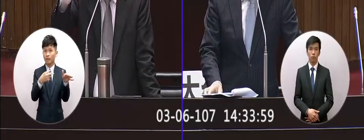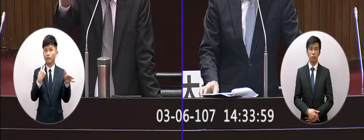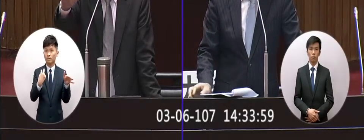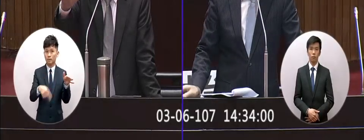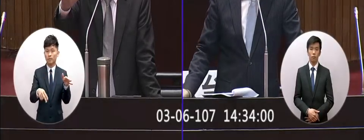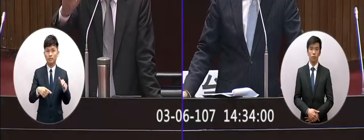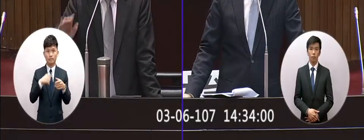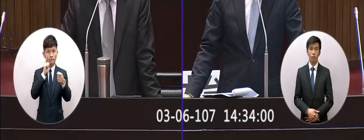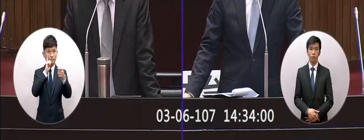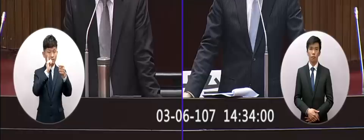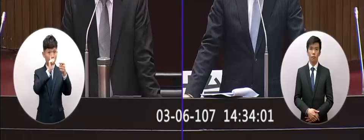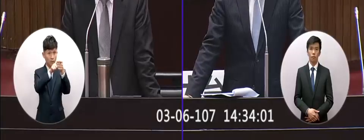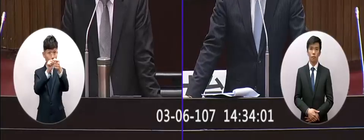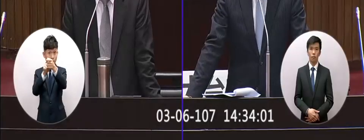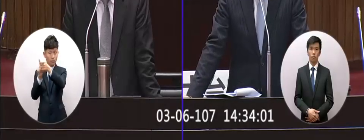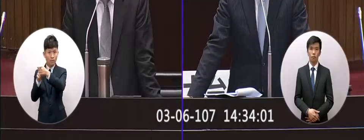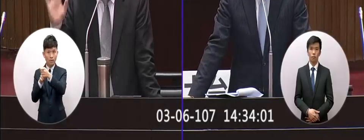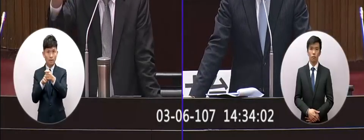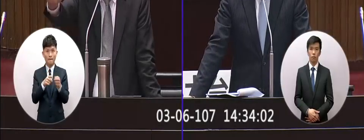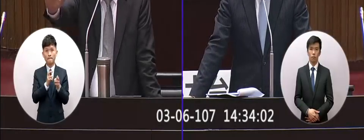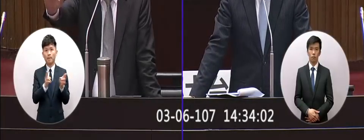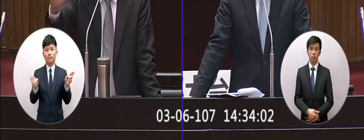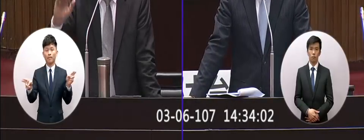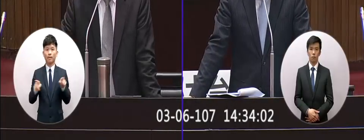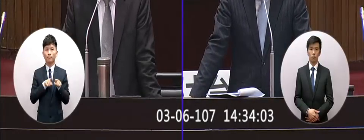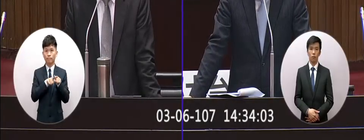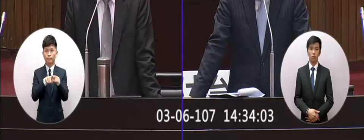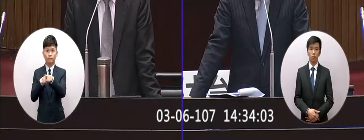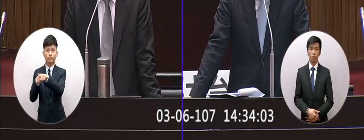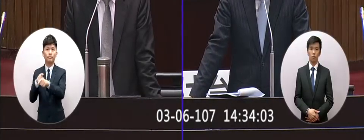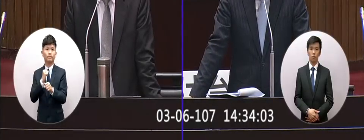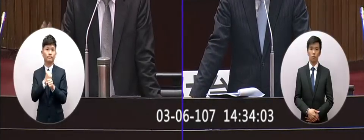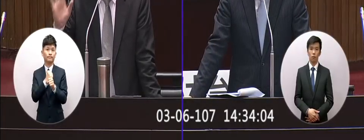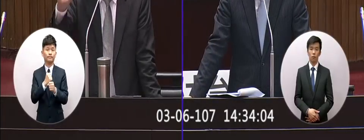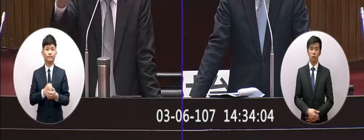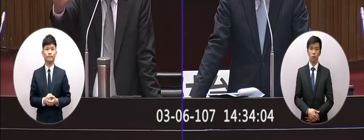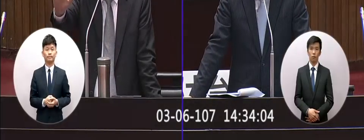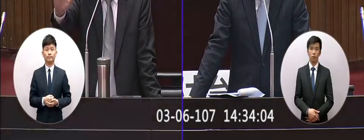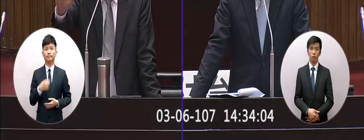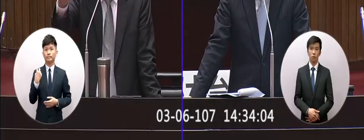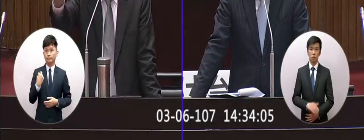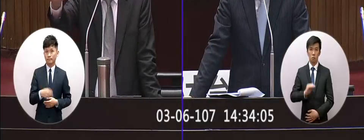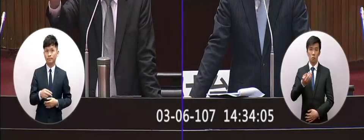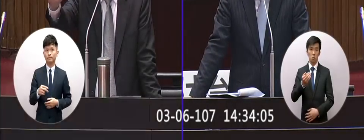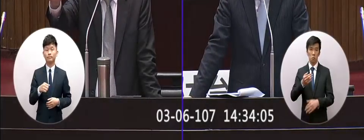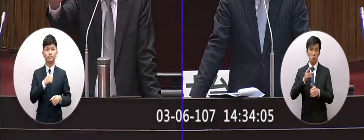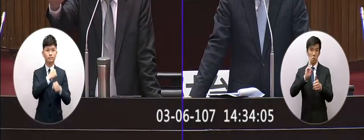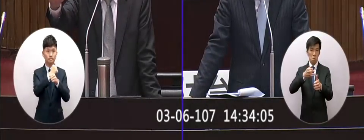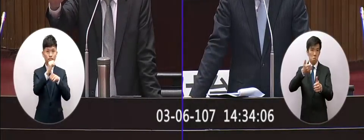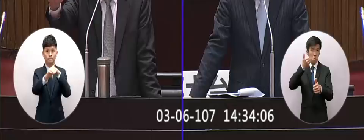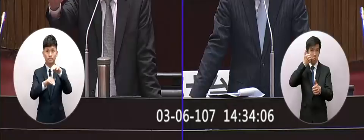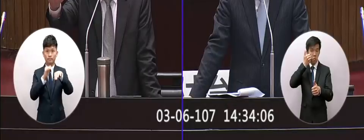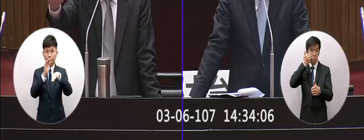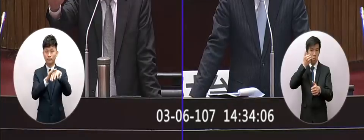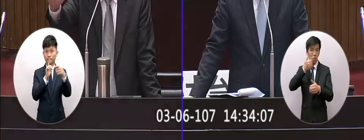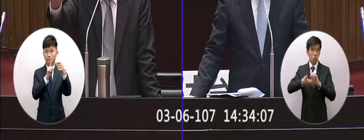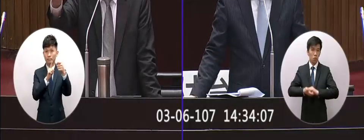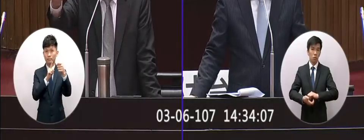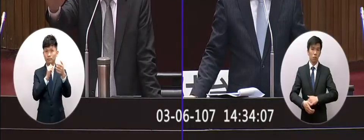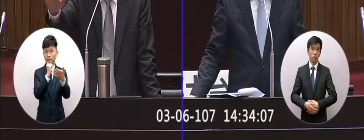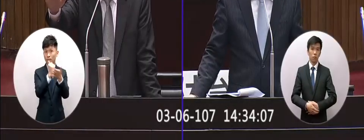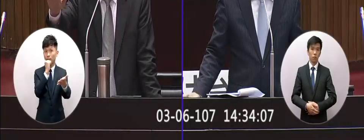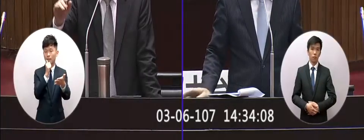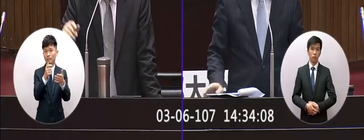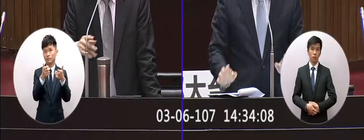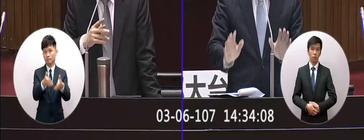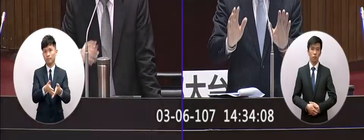用目标来领导啦，好，用目标来领导。 但是目标是人在制定， 完成这个目标，我觉得这个